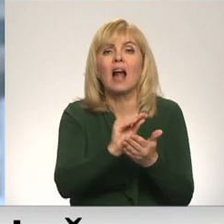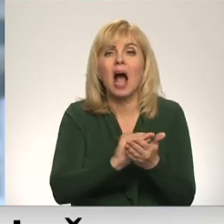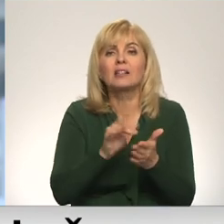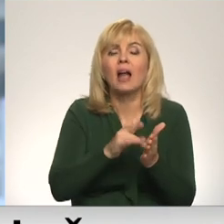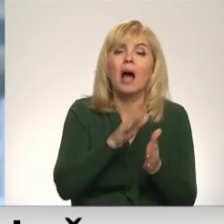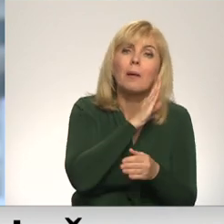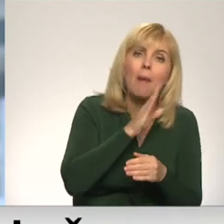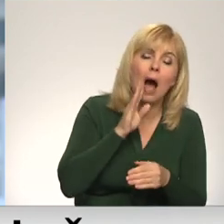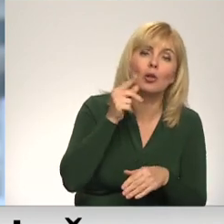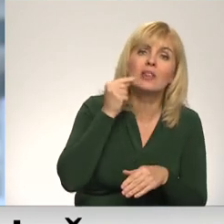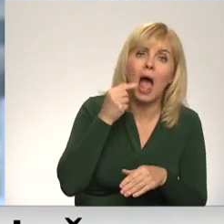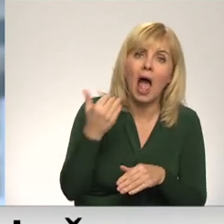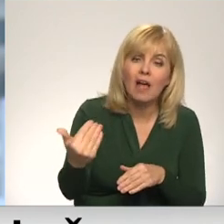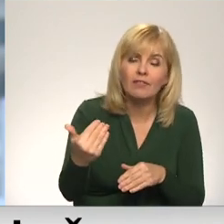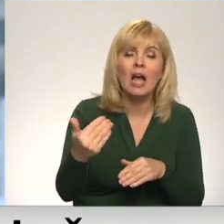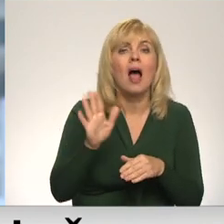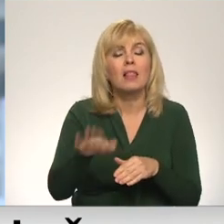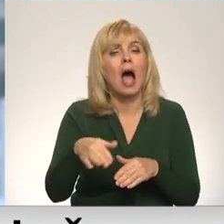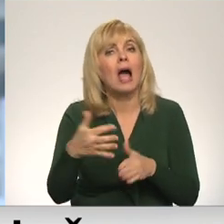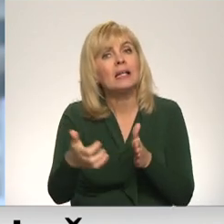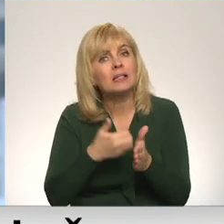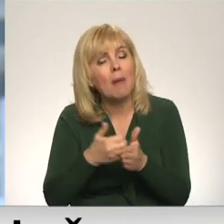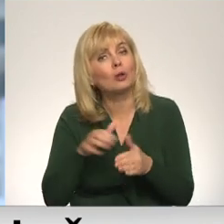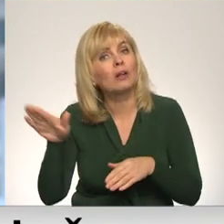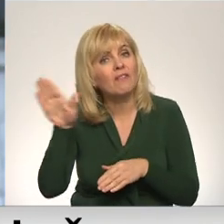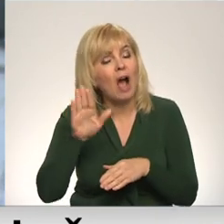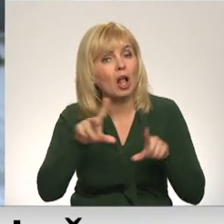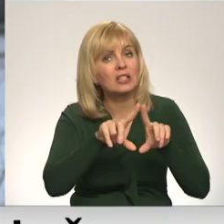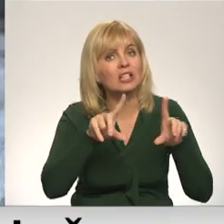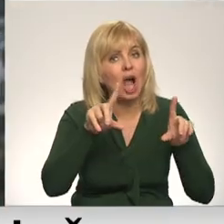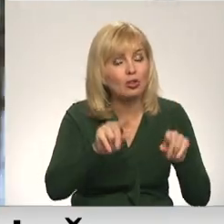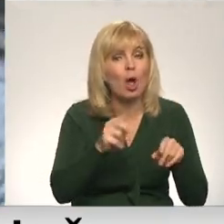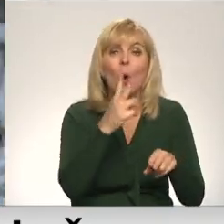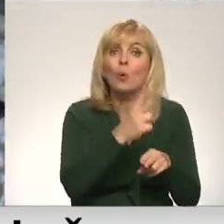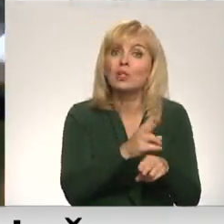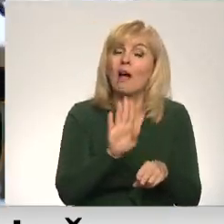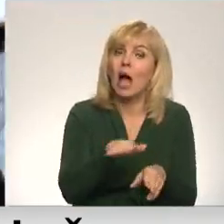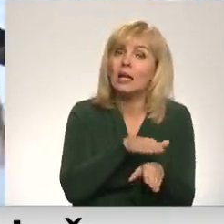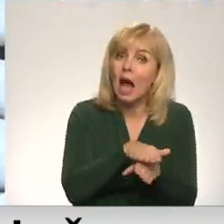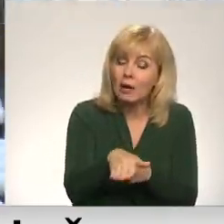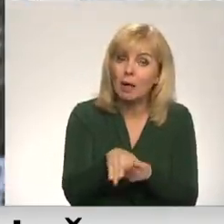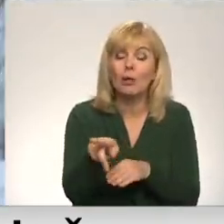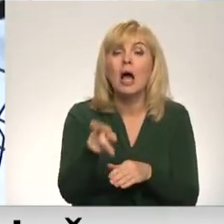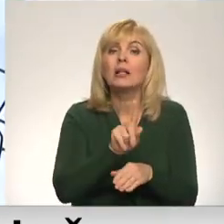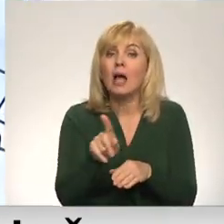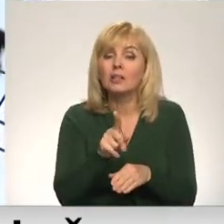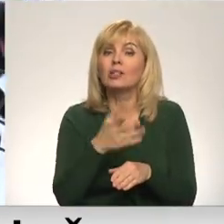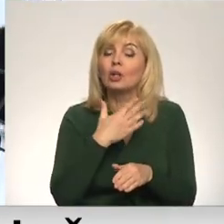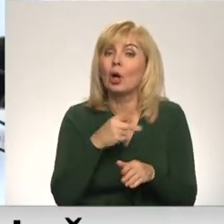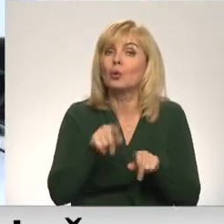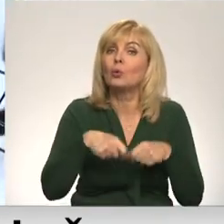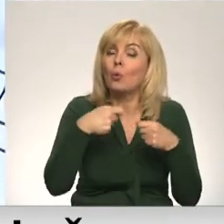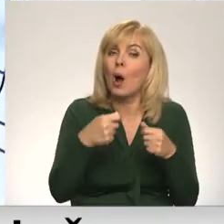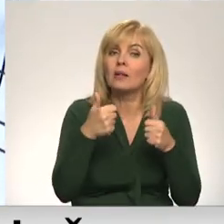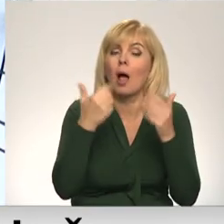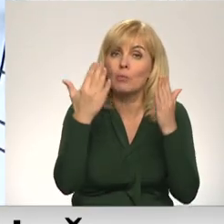šie suņi tiek izmantoti valsts iestāžu uzdevumu pildīšanai. Tas jau ir rādītājs, ka arī